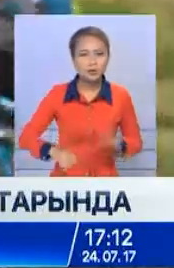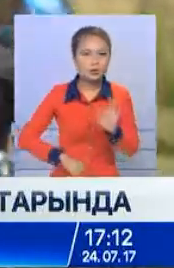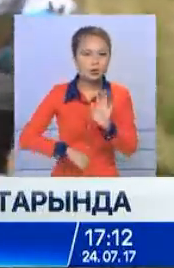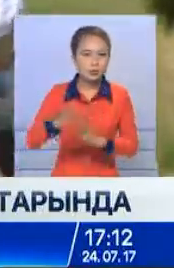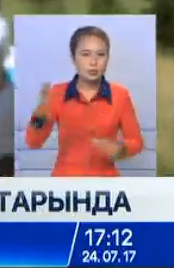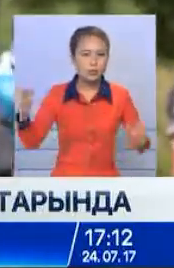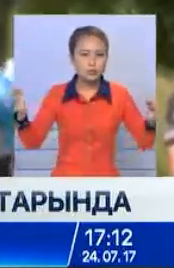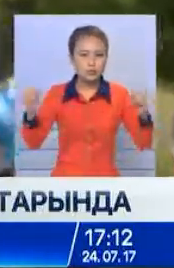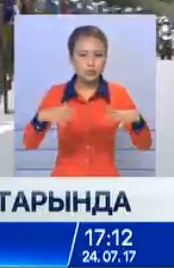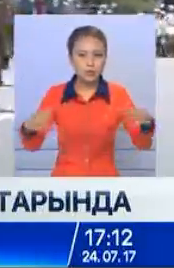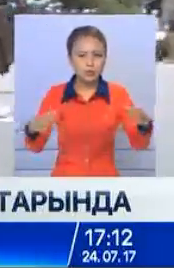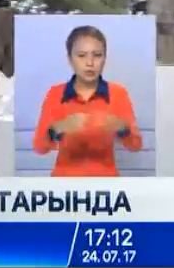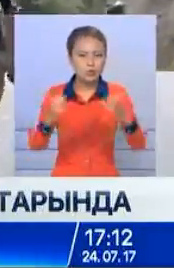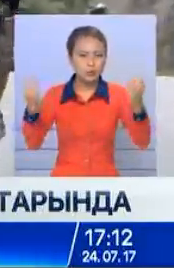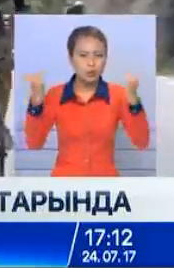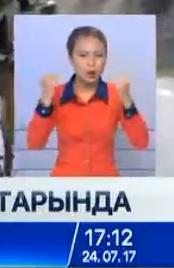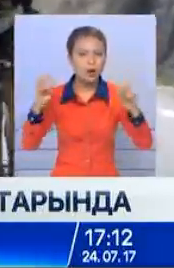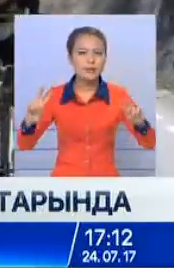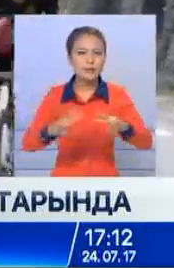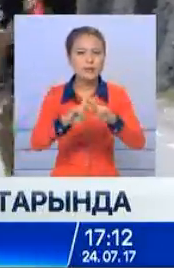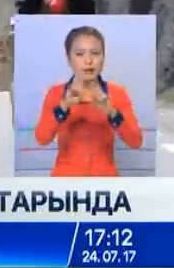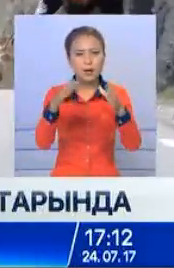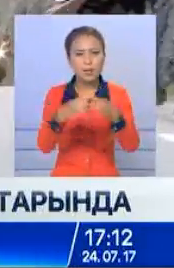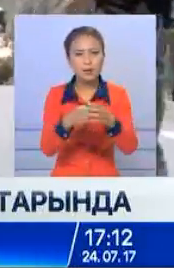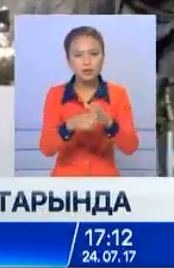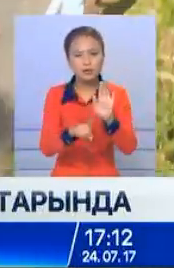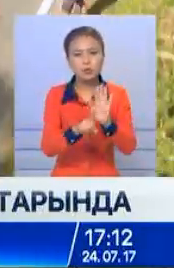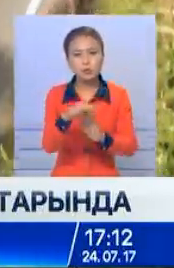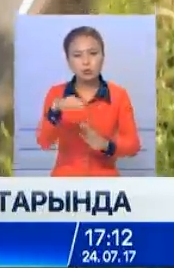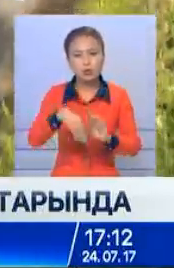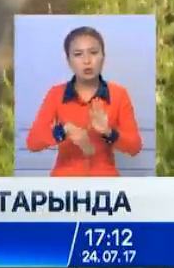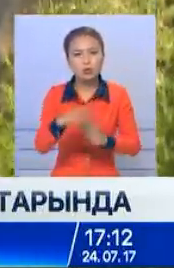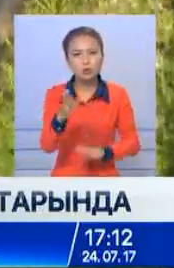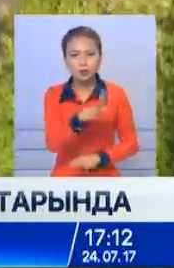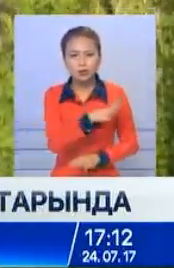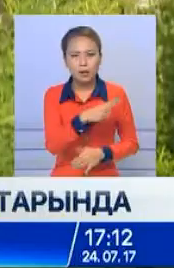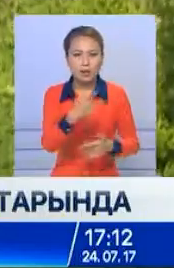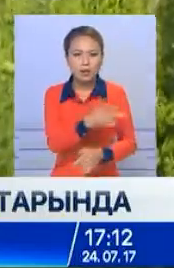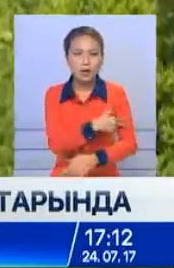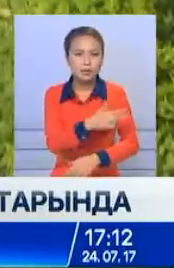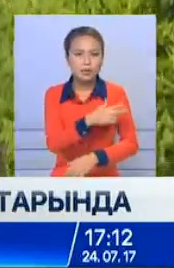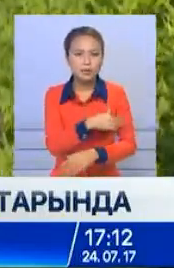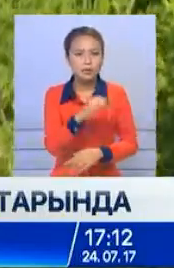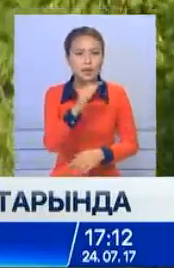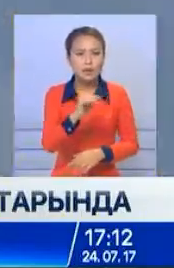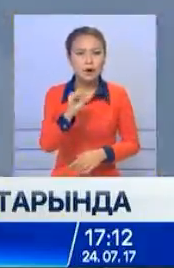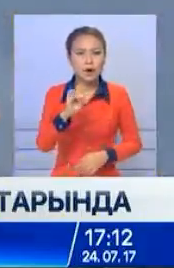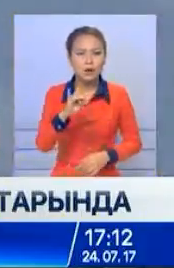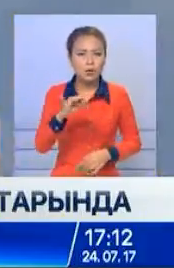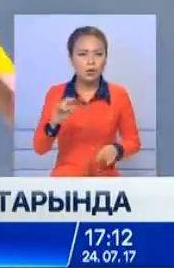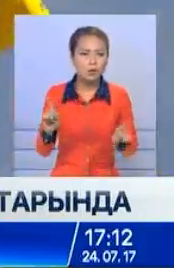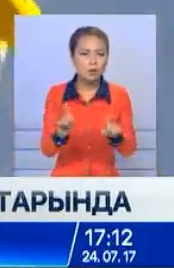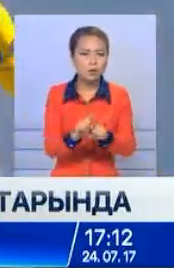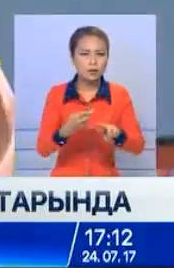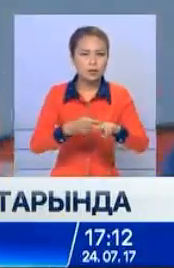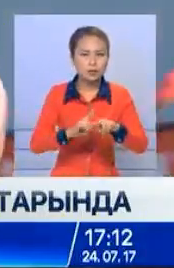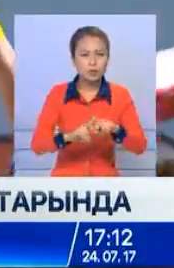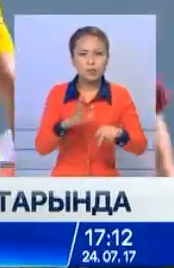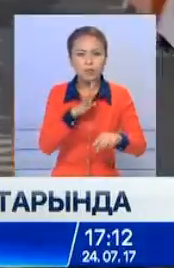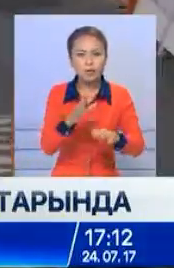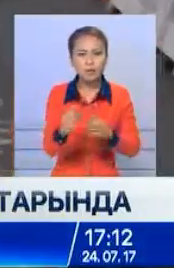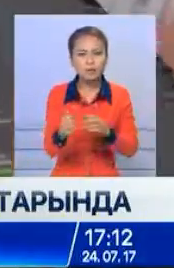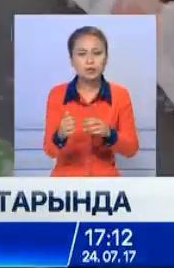қосатын байрақты бәсекеде Астана командасы үздіктер қатарында болды. Команда капитаны Фабио Ару тіпті сары жейдені емденіп, бірнеше кезең